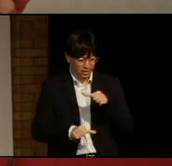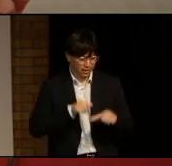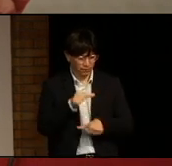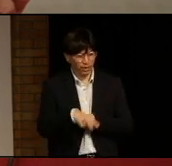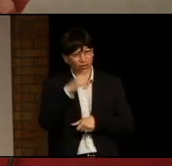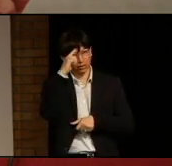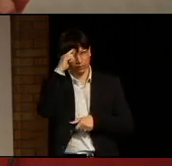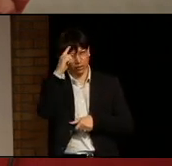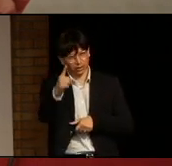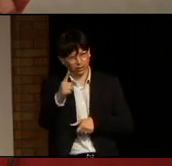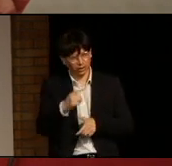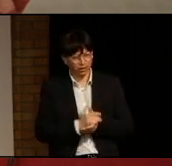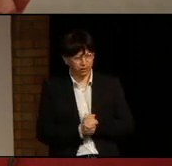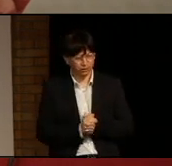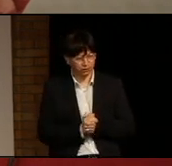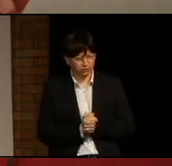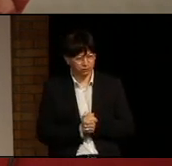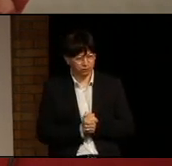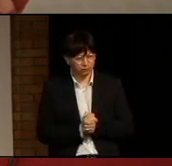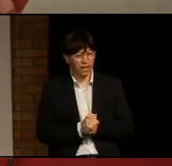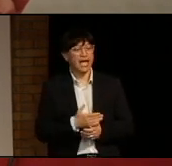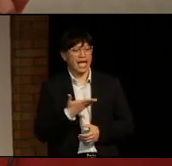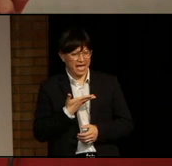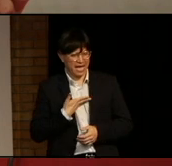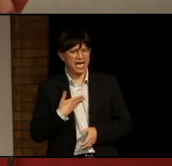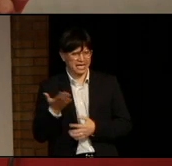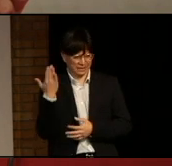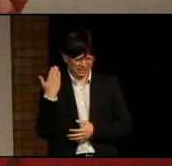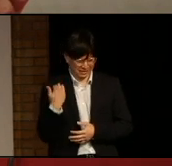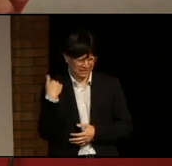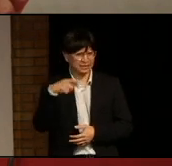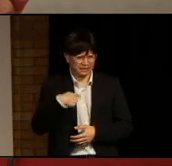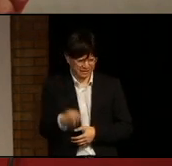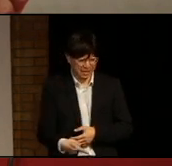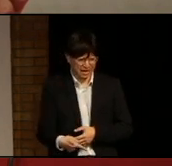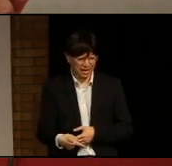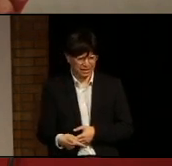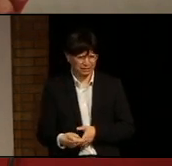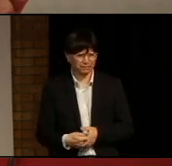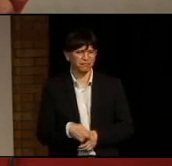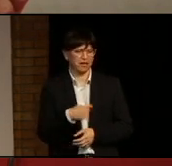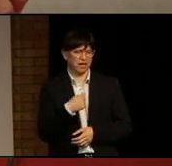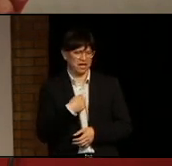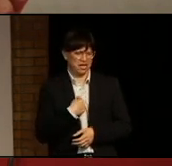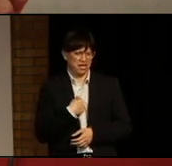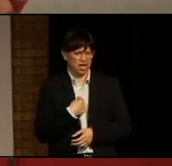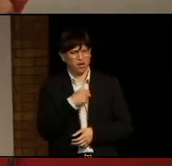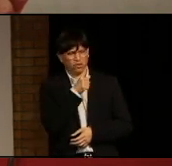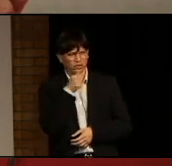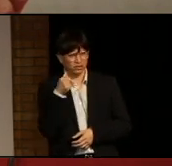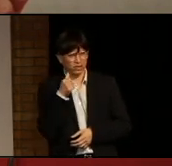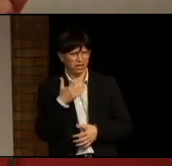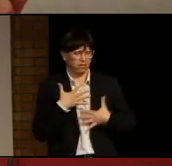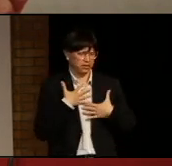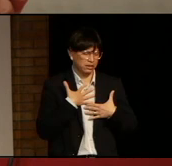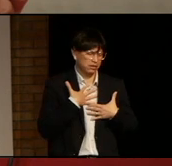mentalità è e sarà massimamente favorito dal fatto che io non abbia alcun sentimento